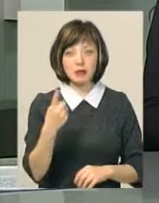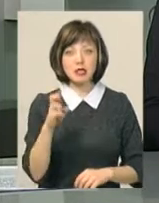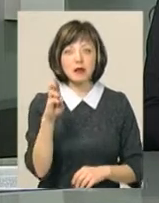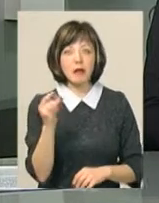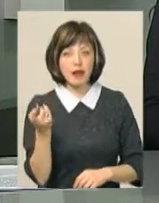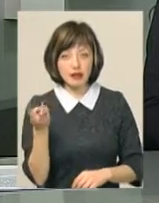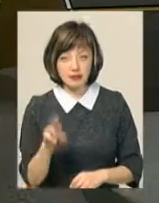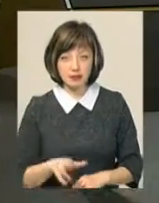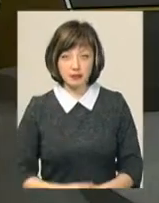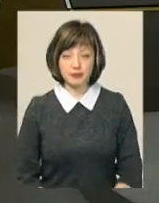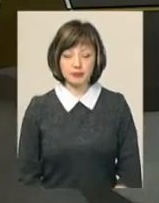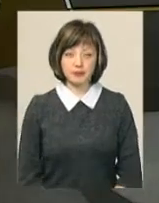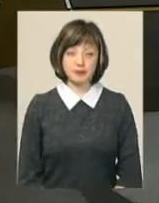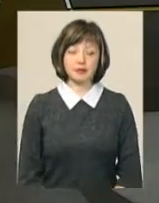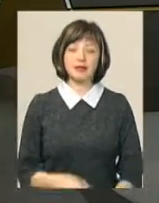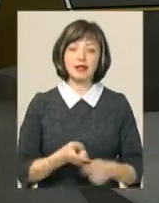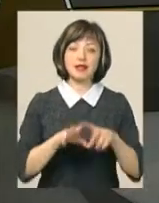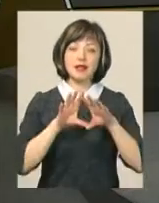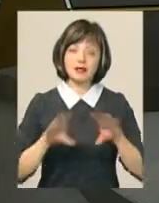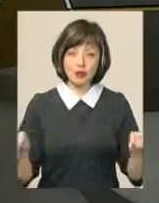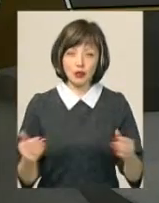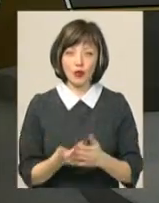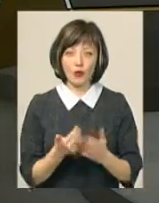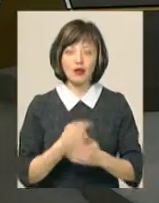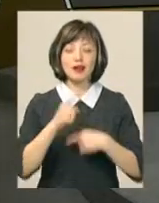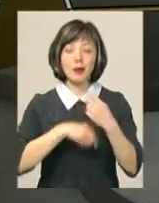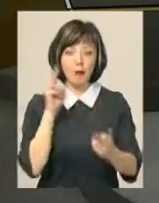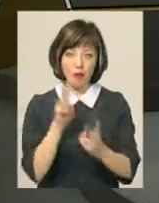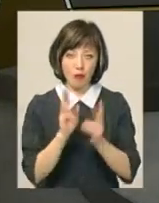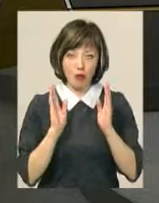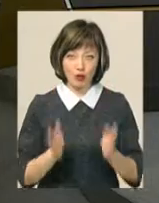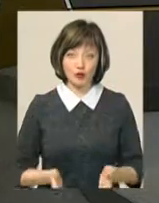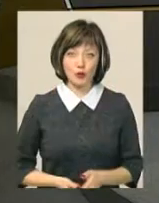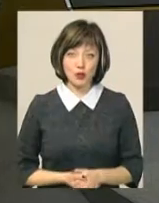на 31 березня. Це всі новини на цю годину. Побачимось!